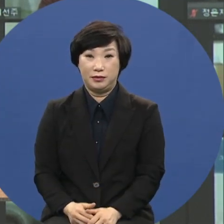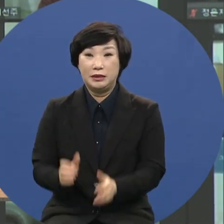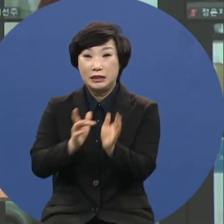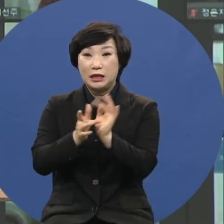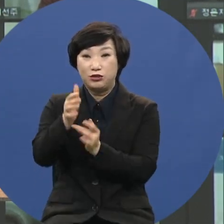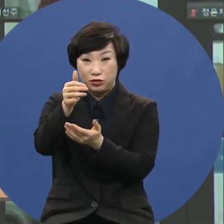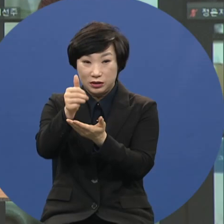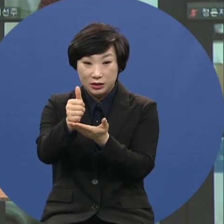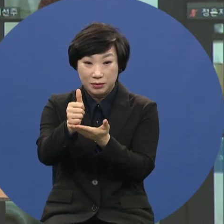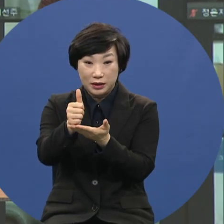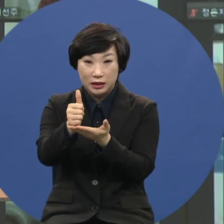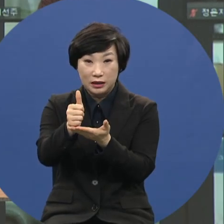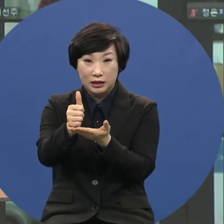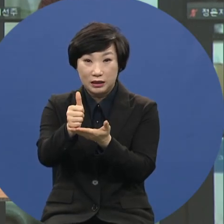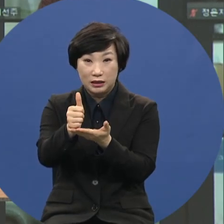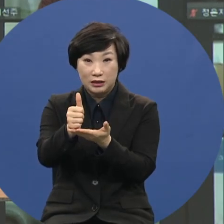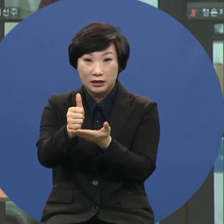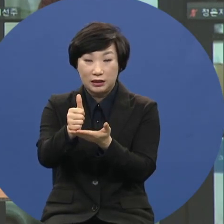예수께서